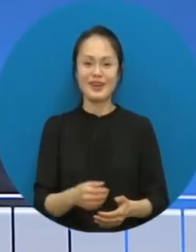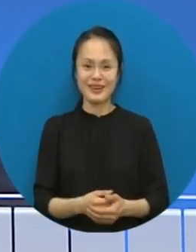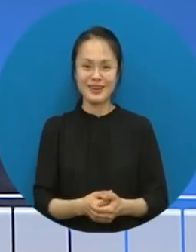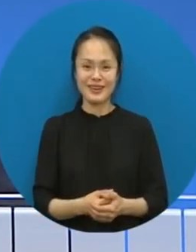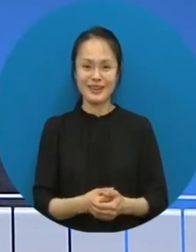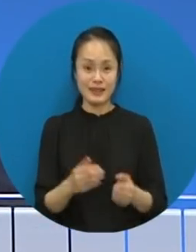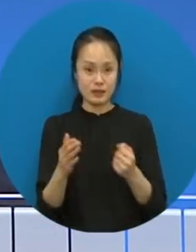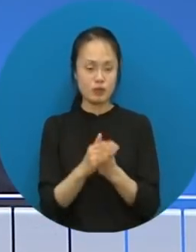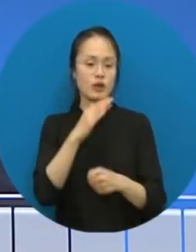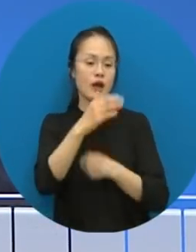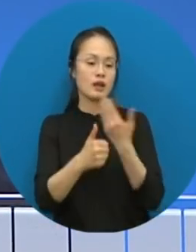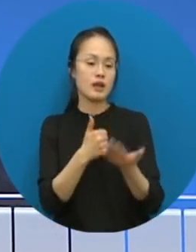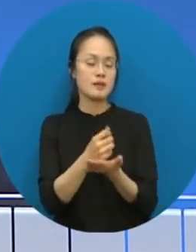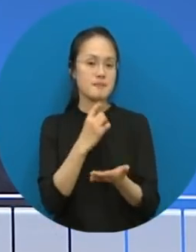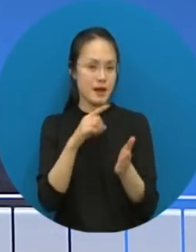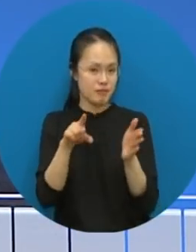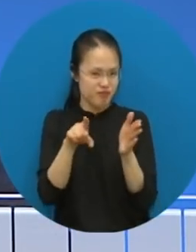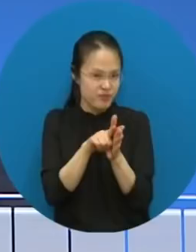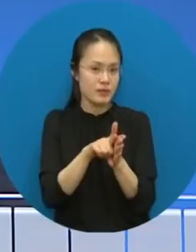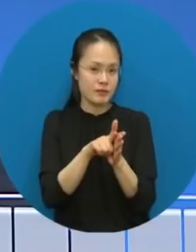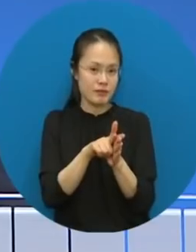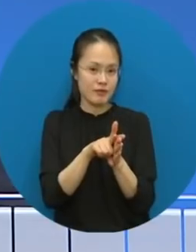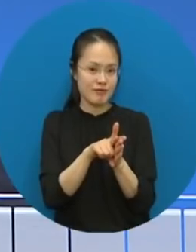그러니까 하나님 믿어야지. 할렐루야!